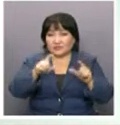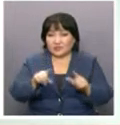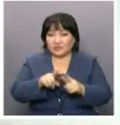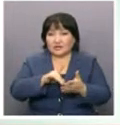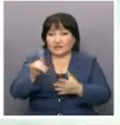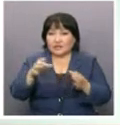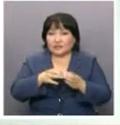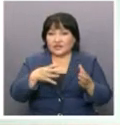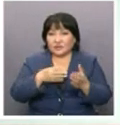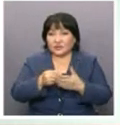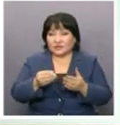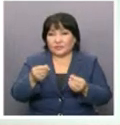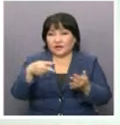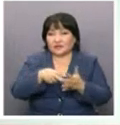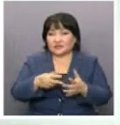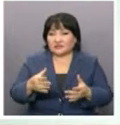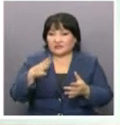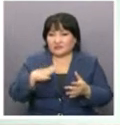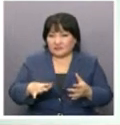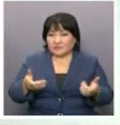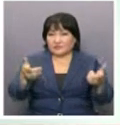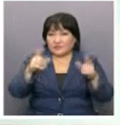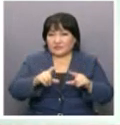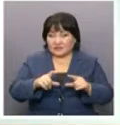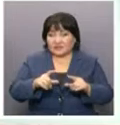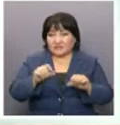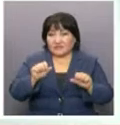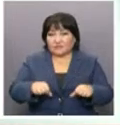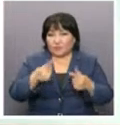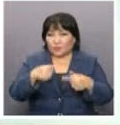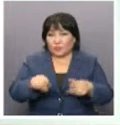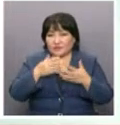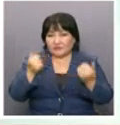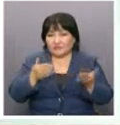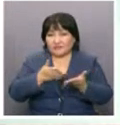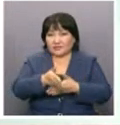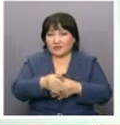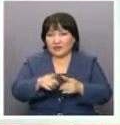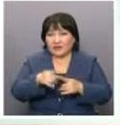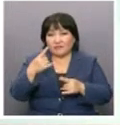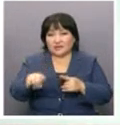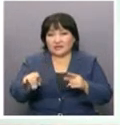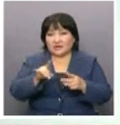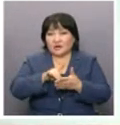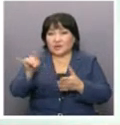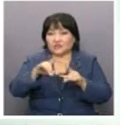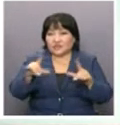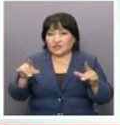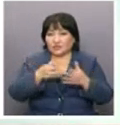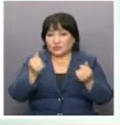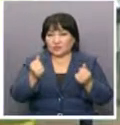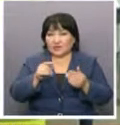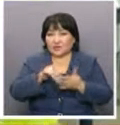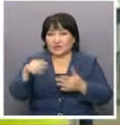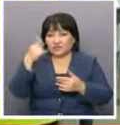бағасын көтеруге мәжбүр болады. Себебі басқа амал жоқ. Қазақстанның бірде бір қаласында екі әуежай жоқ. Сондықтан әуежай монополист